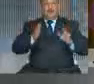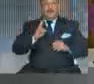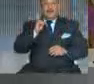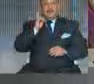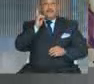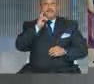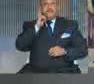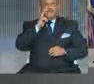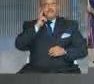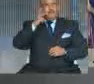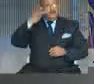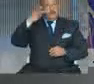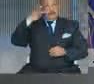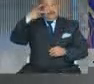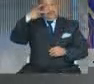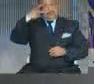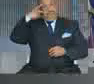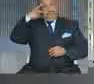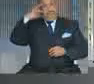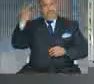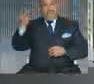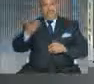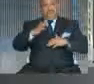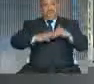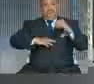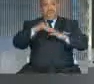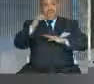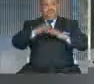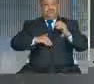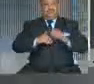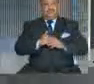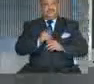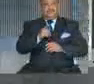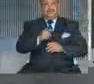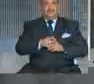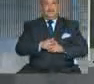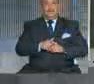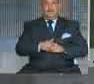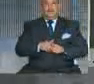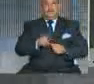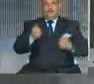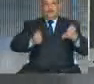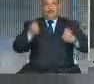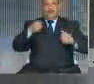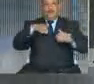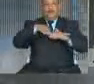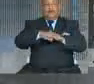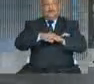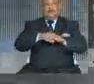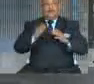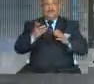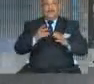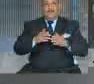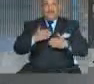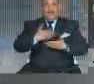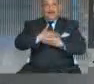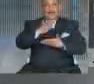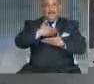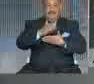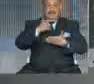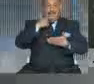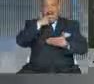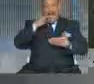ثقيلة متجهة نحو التراب الليبي. وقد أحبطت قوات الحرس الوطني عملية تهريب هذه البضاعة التي كانت